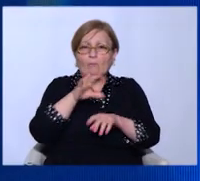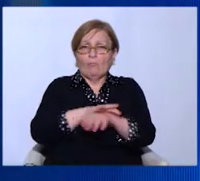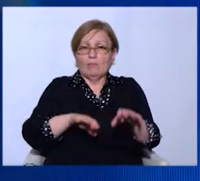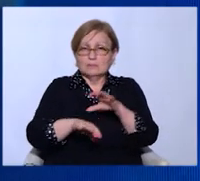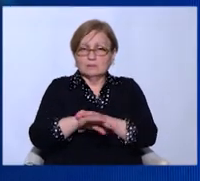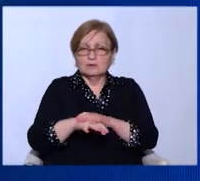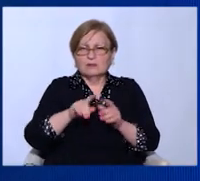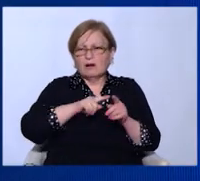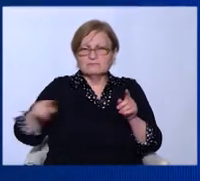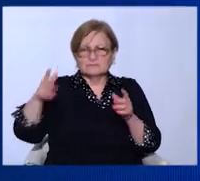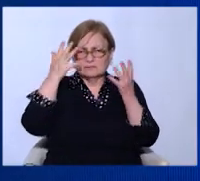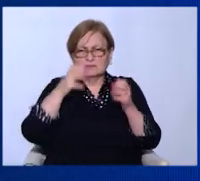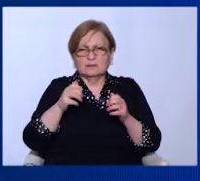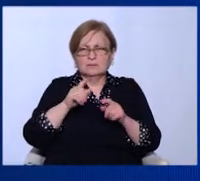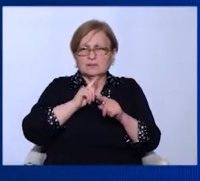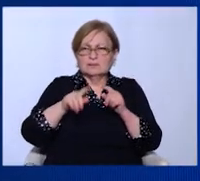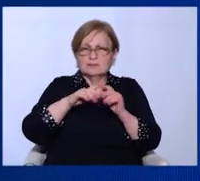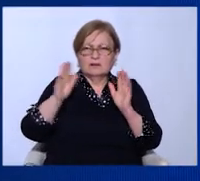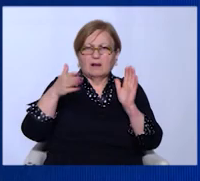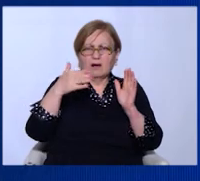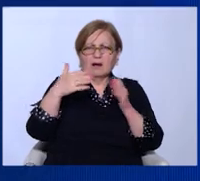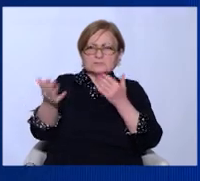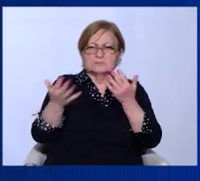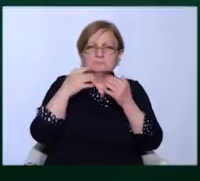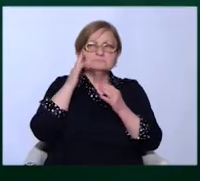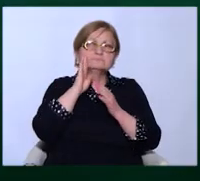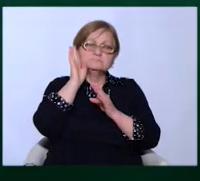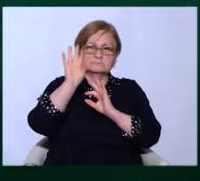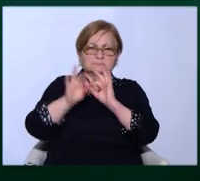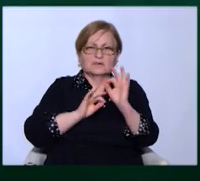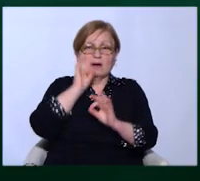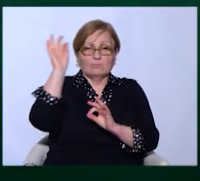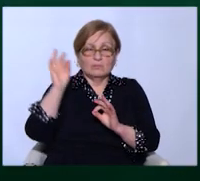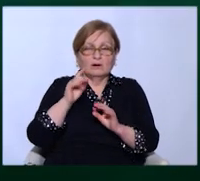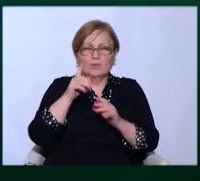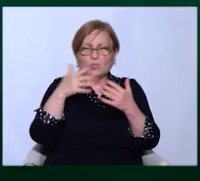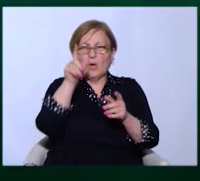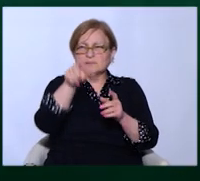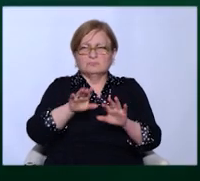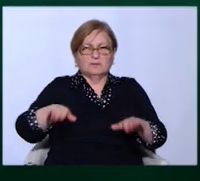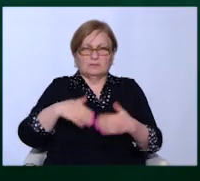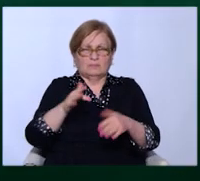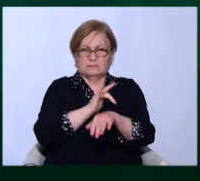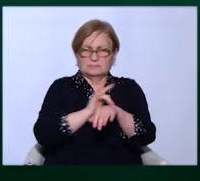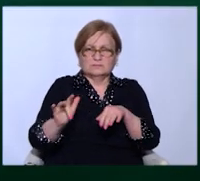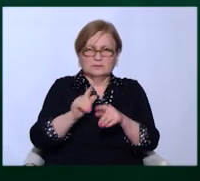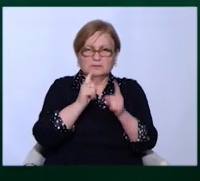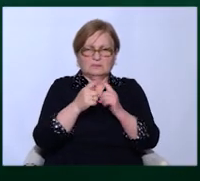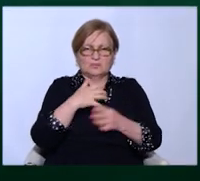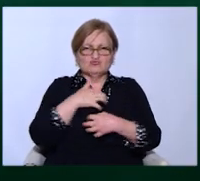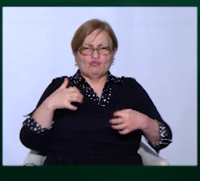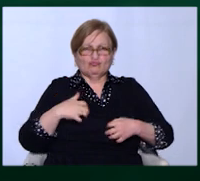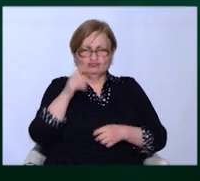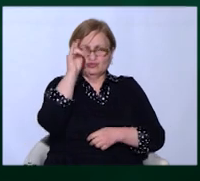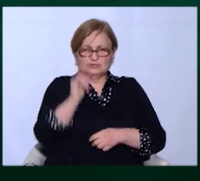მონებად, გავიდა ღამე, მოასკდება კარს განთიადი, აღარ ხარ კაცი, აღარც ჩონჩხი, ხარ მოგონება. რამდენი ლექსი